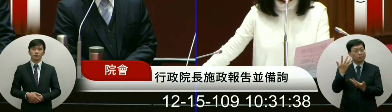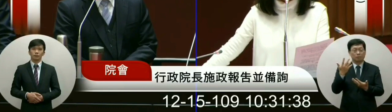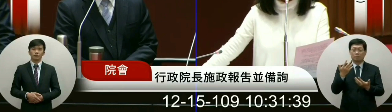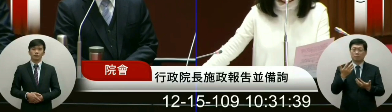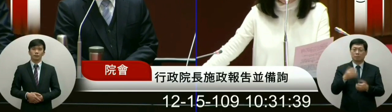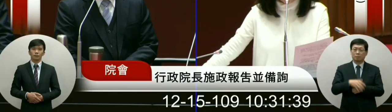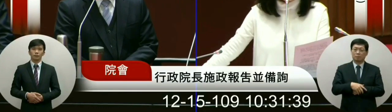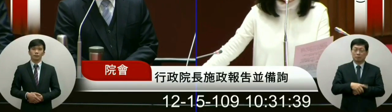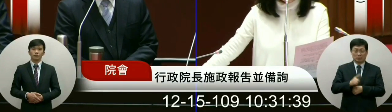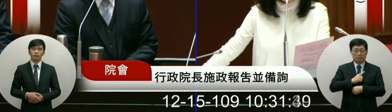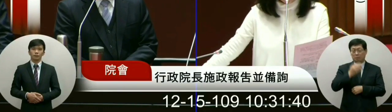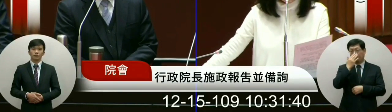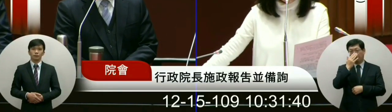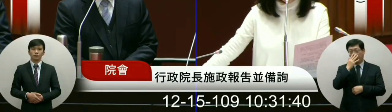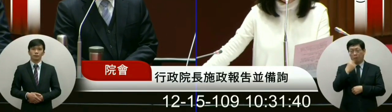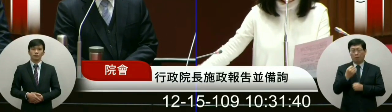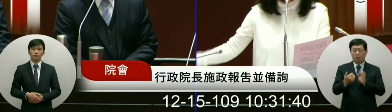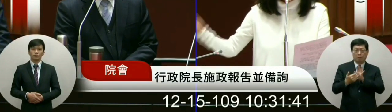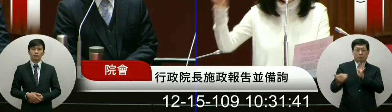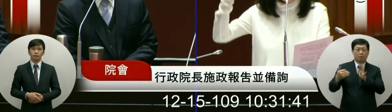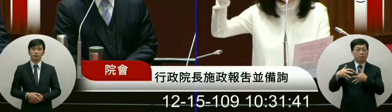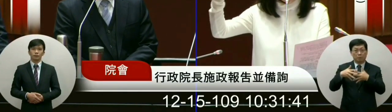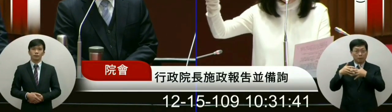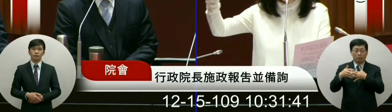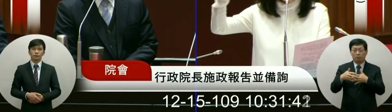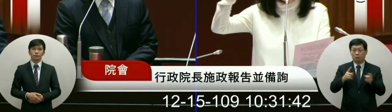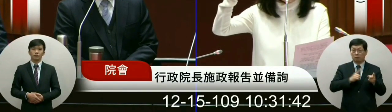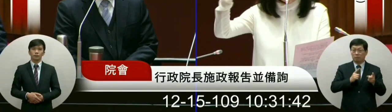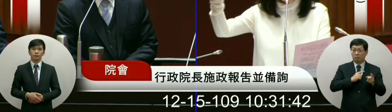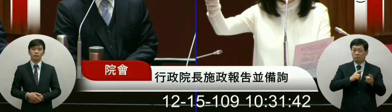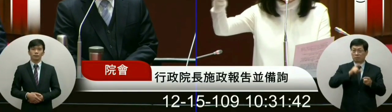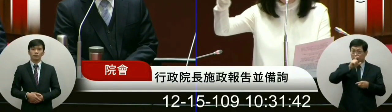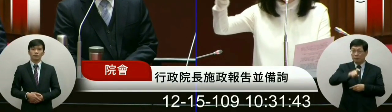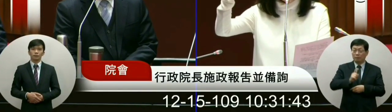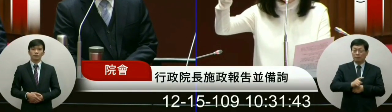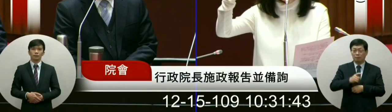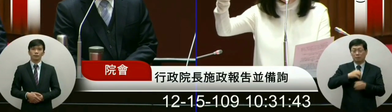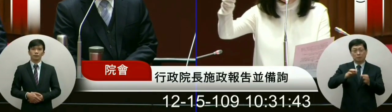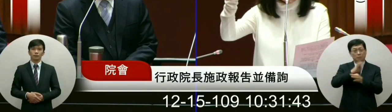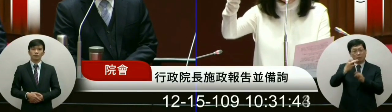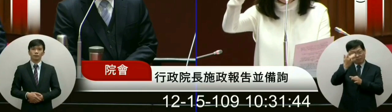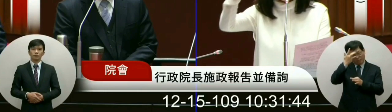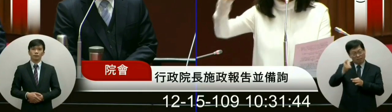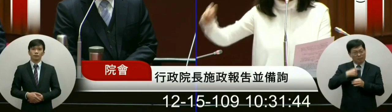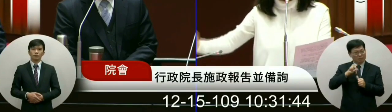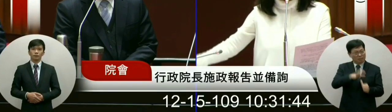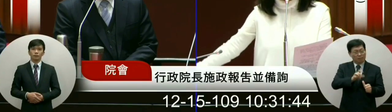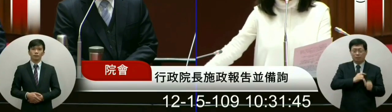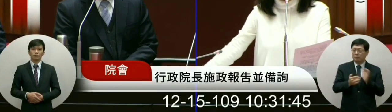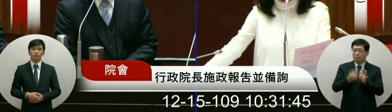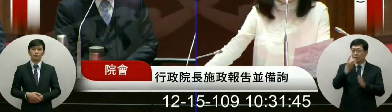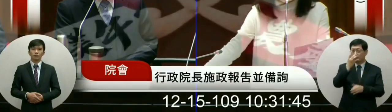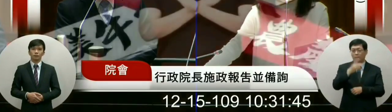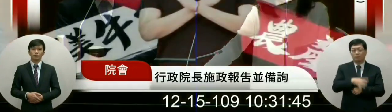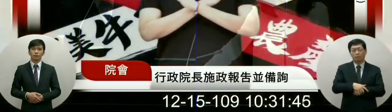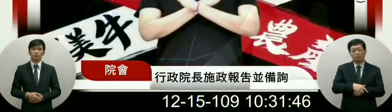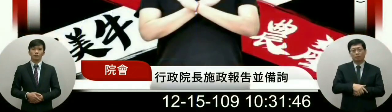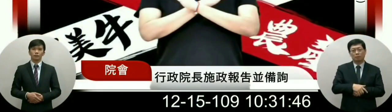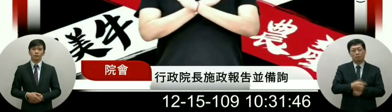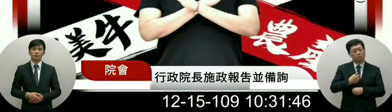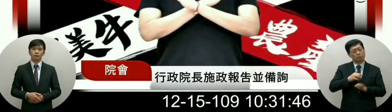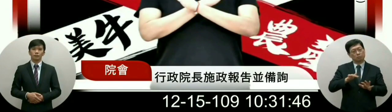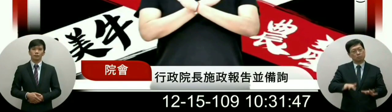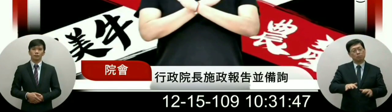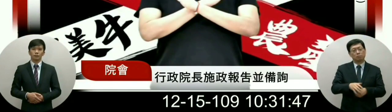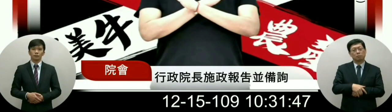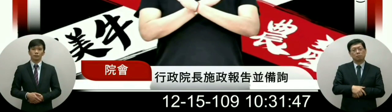既然不敢抵挡美国你们所谓的这贸易障碍的恐吓，那么在这里